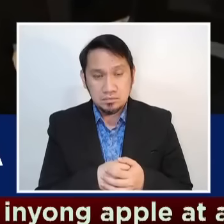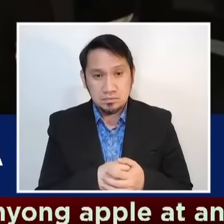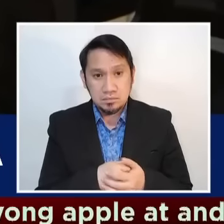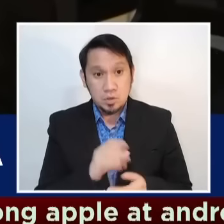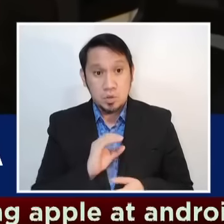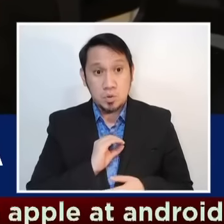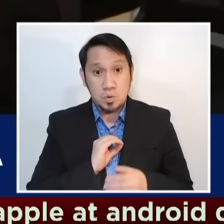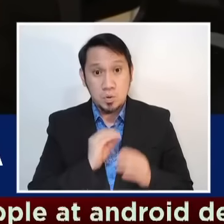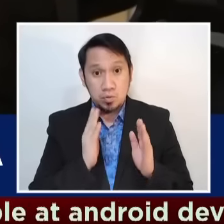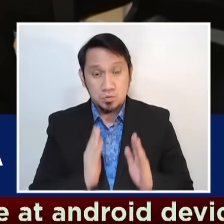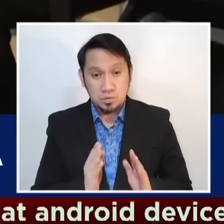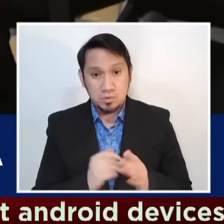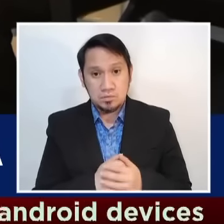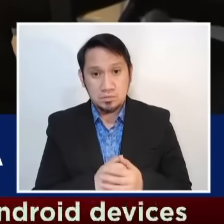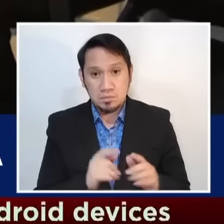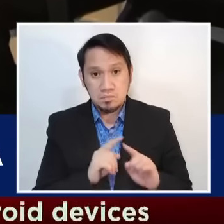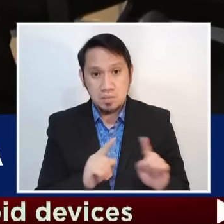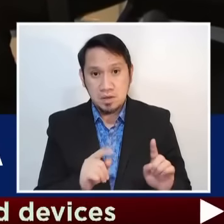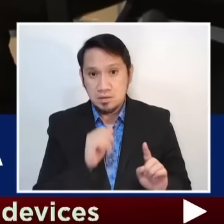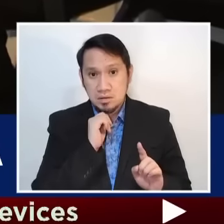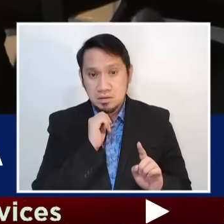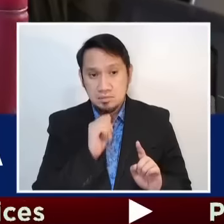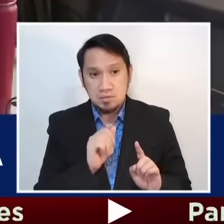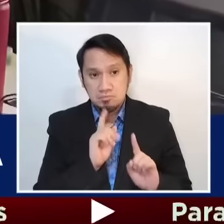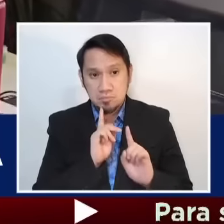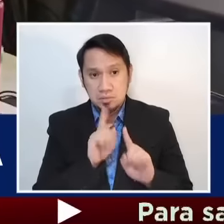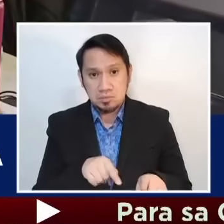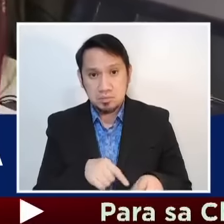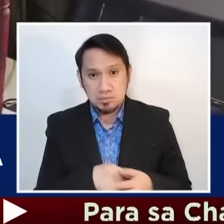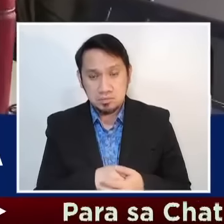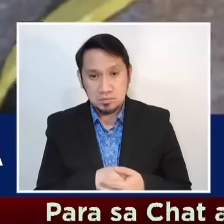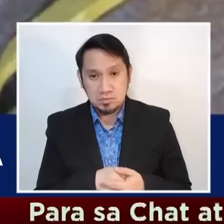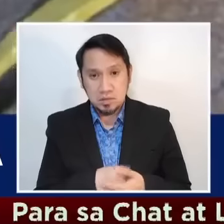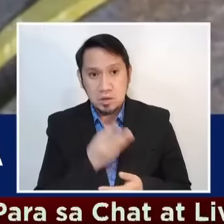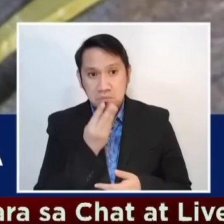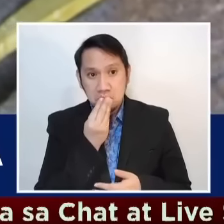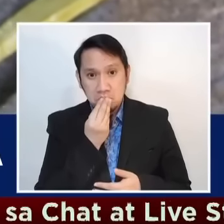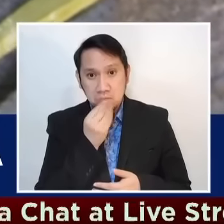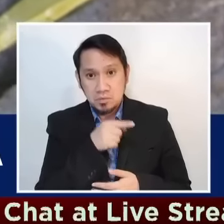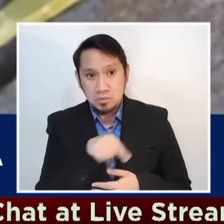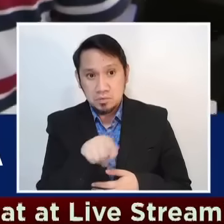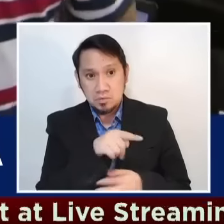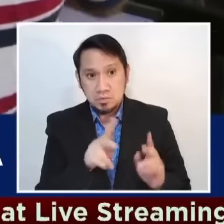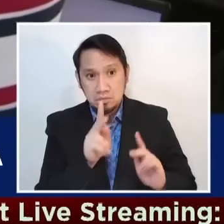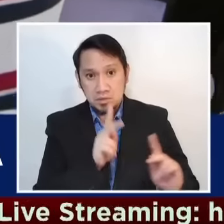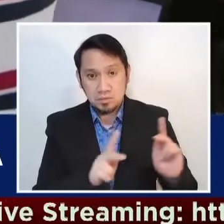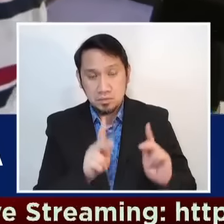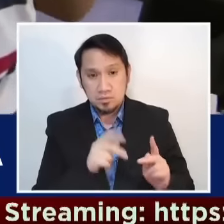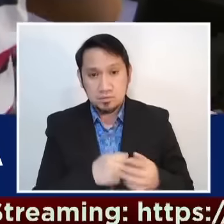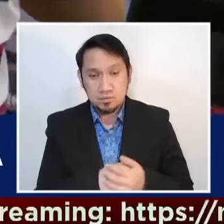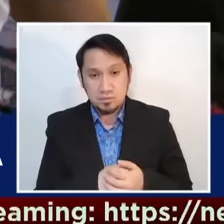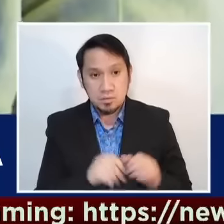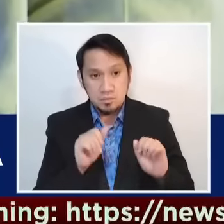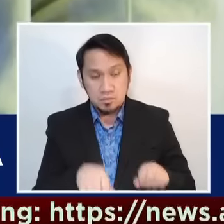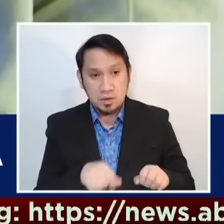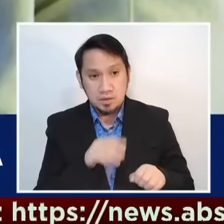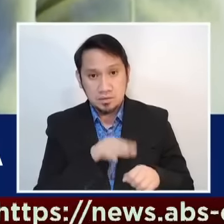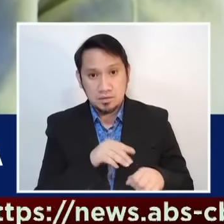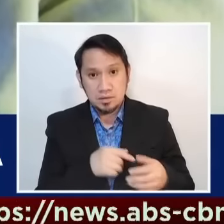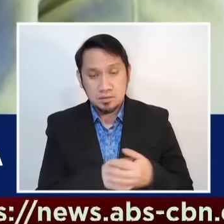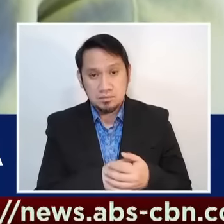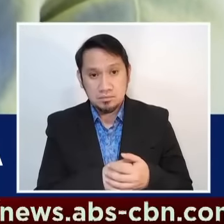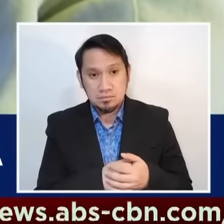ng lending agency pero tumanggi itong magbigay ng pahayag. Tikom din ang bibig ng mga empleyado. Posibleng kasuhan ang mga nasa likod